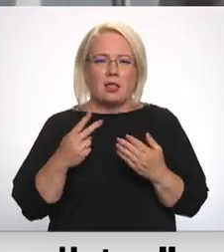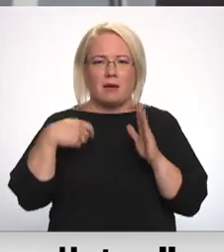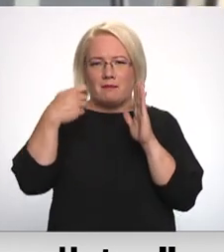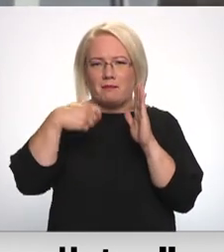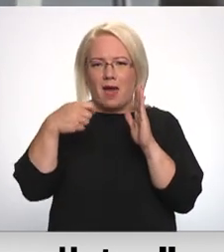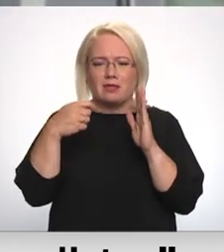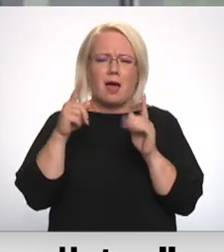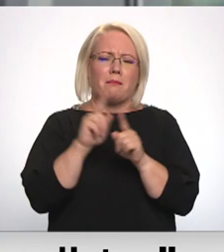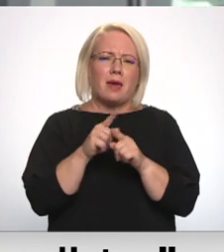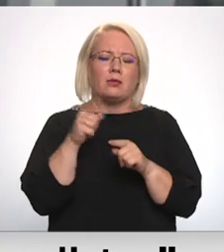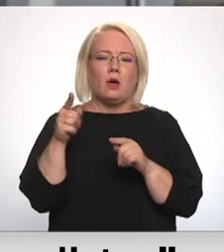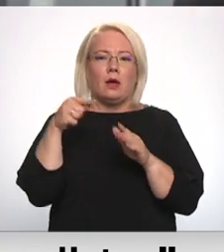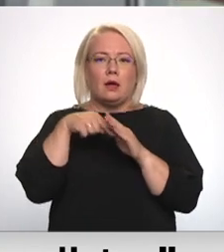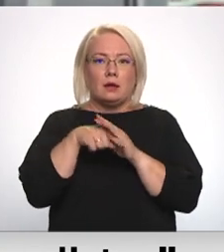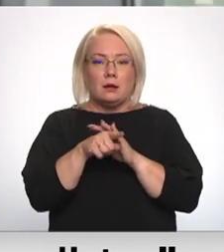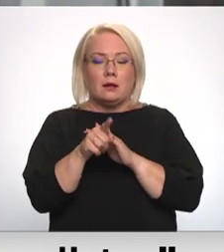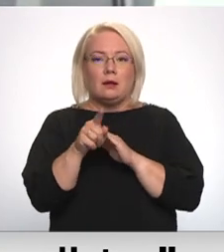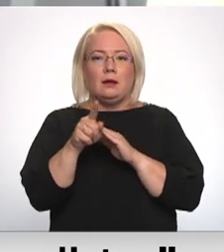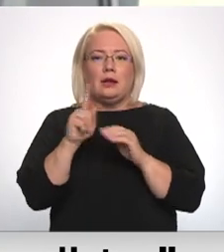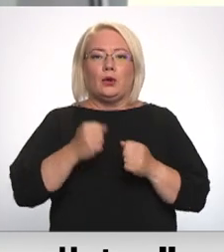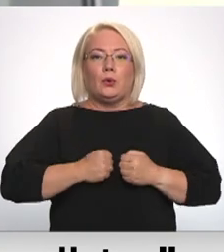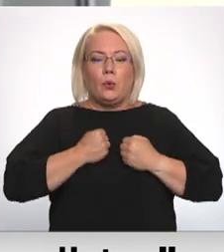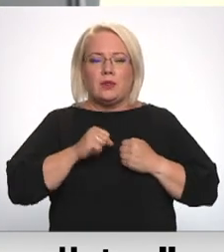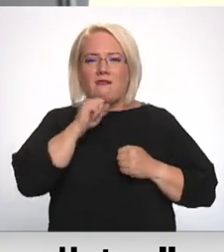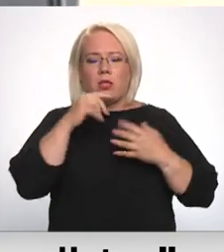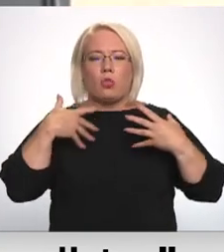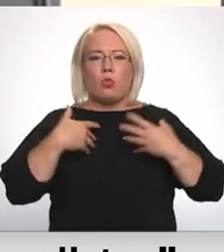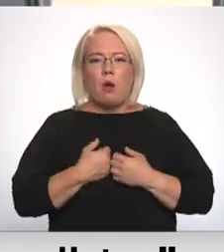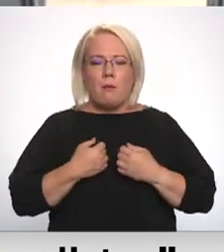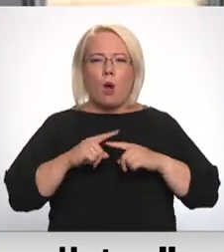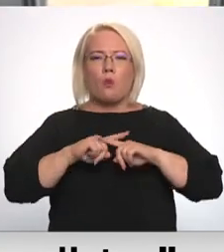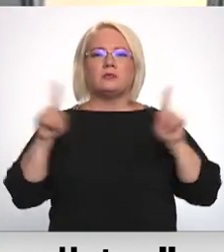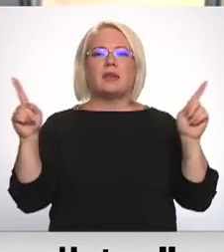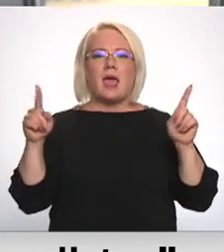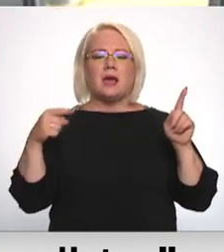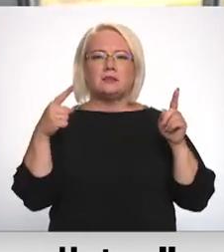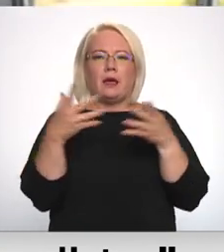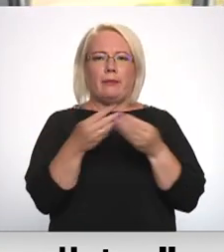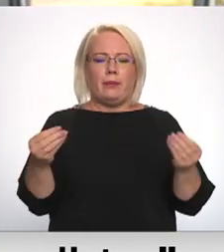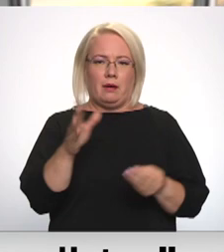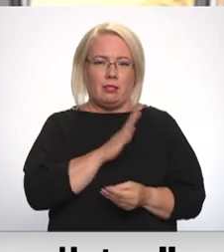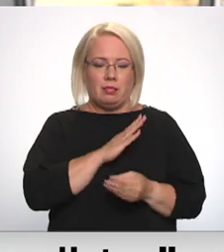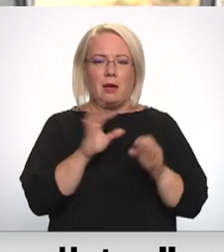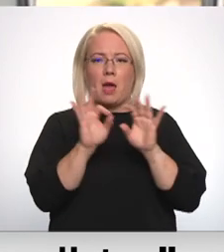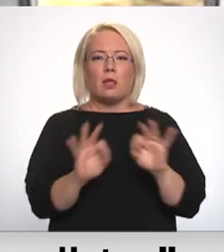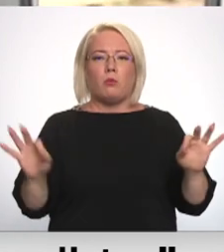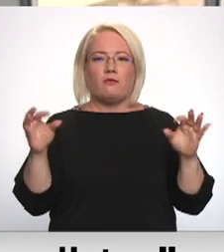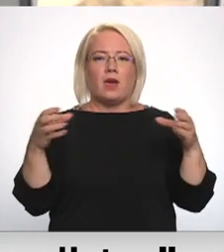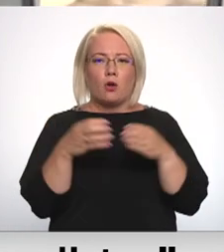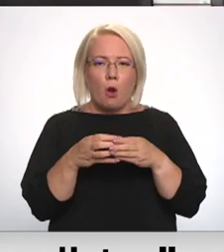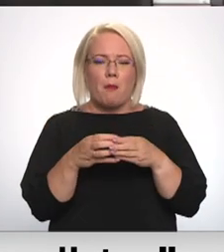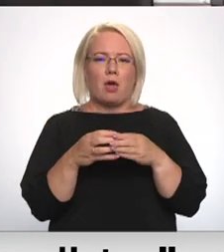grūti, ja ieiet iekšā, bet tu pēc tam paliec tāds nomākts, ka tu nevar uzreiz tik ātri no tā iziet ārā, bet ir burvīga komanda, brīnišķīgi cilvēki,